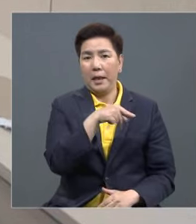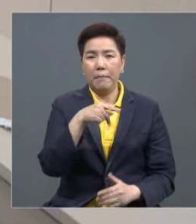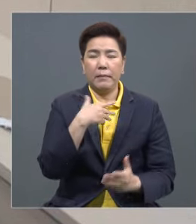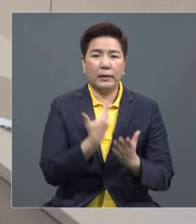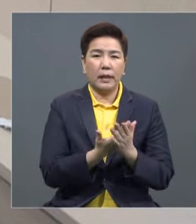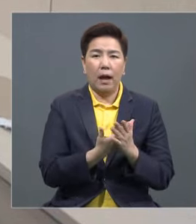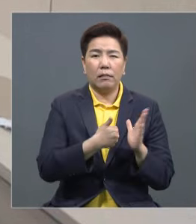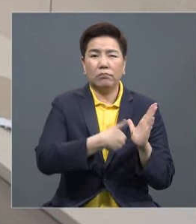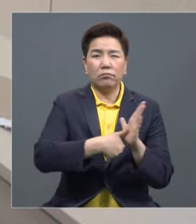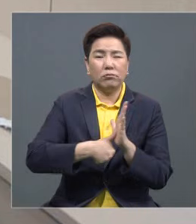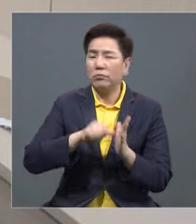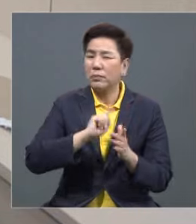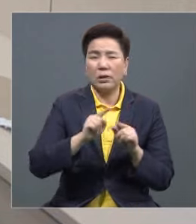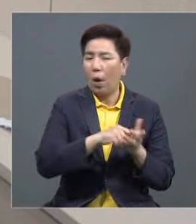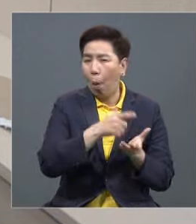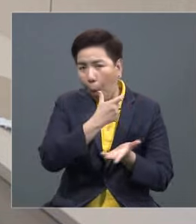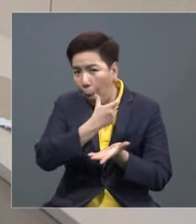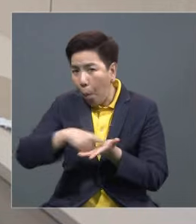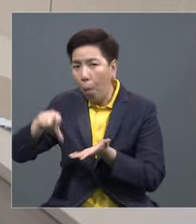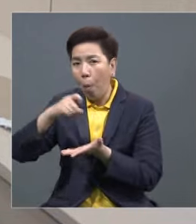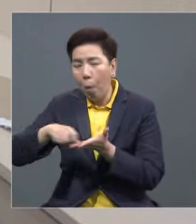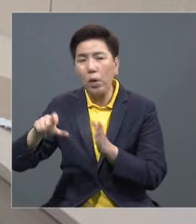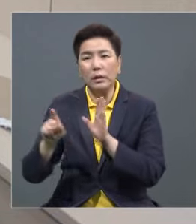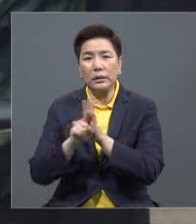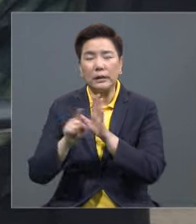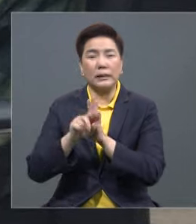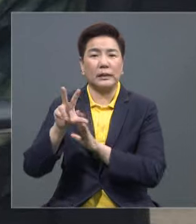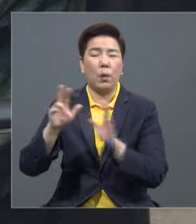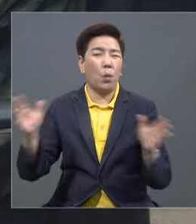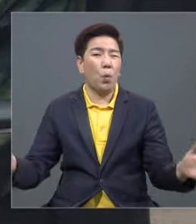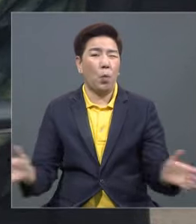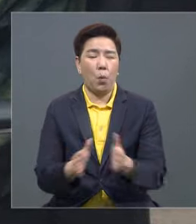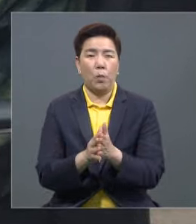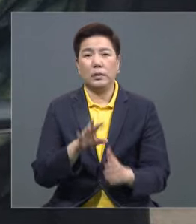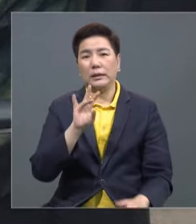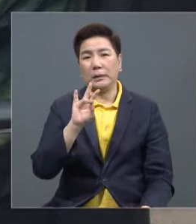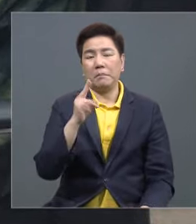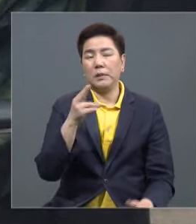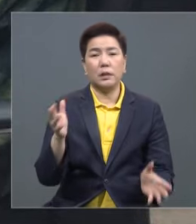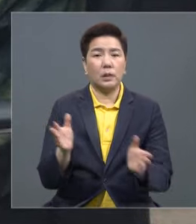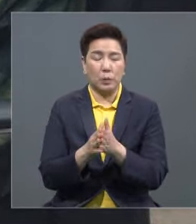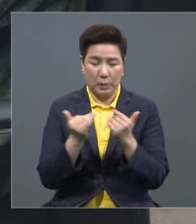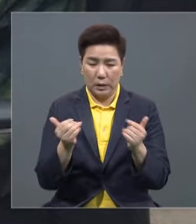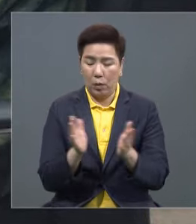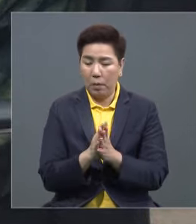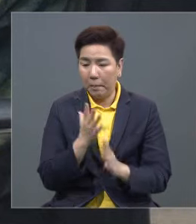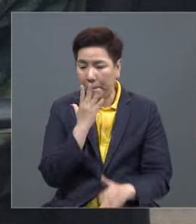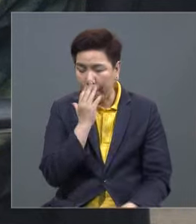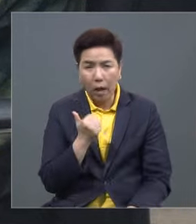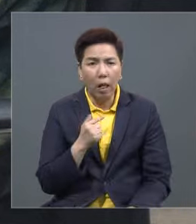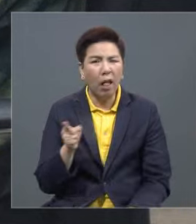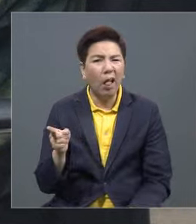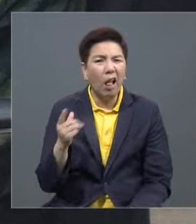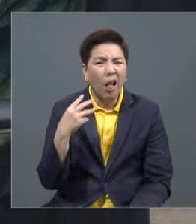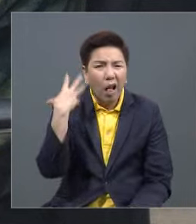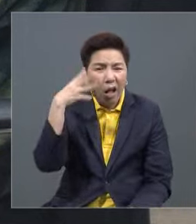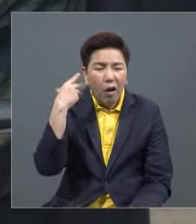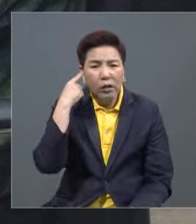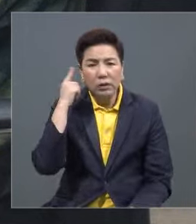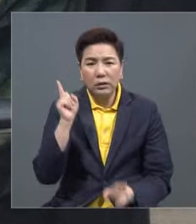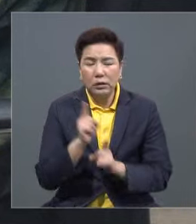สินเชื่อในมือถือของผู้เสียหายไปอีกนะครับ 3ครั้งด้วยกันรวมแล้วอีก 70,000บาทครับผู้เสียหายรู้ตัวว่าถูกหลอกจึงได้เข้า